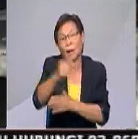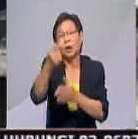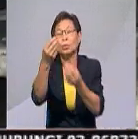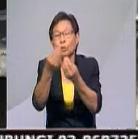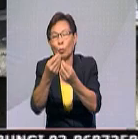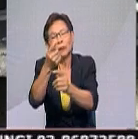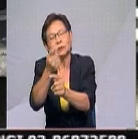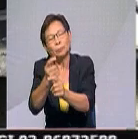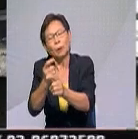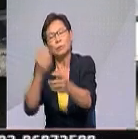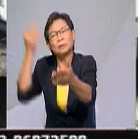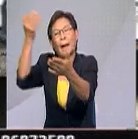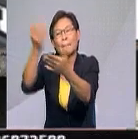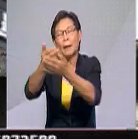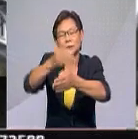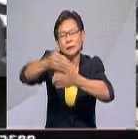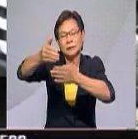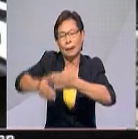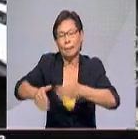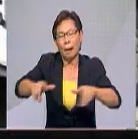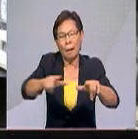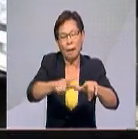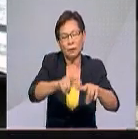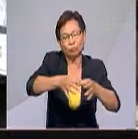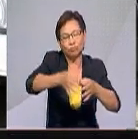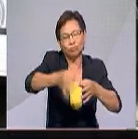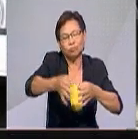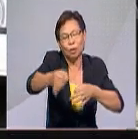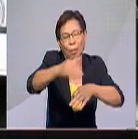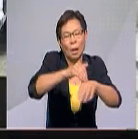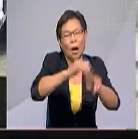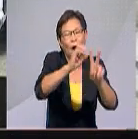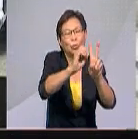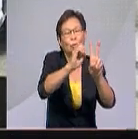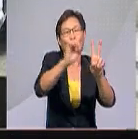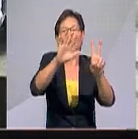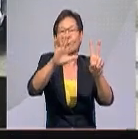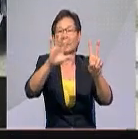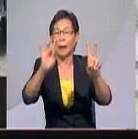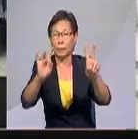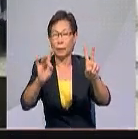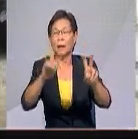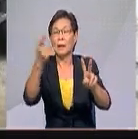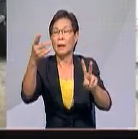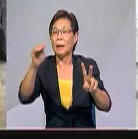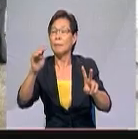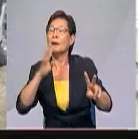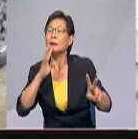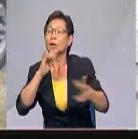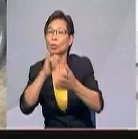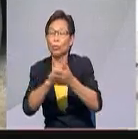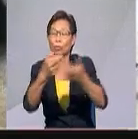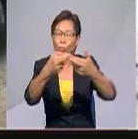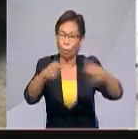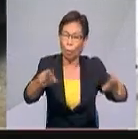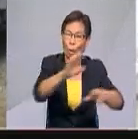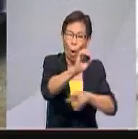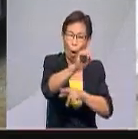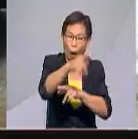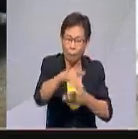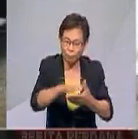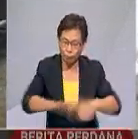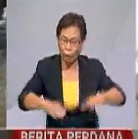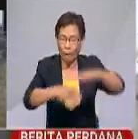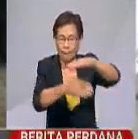itu kekal sehingga tamat tempoh konsesi lanjutan pada 2058. Lim berkata demikian selepas melancarkan op selamat